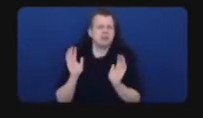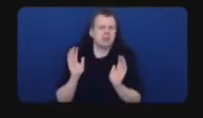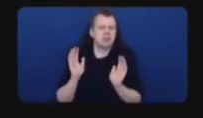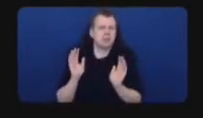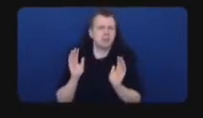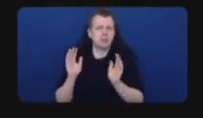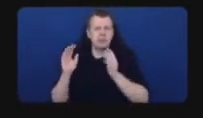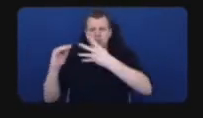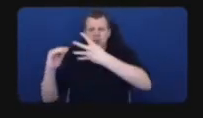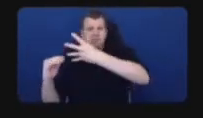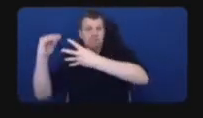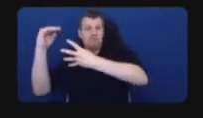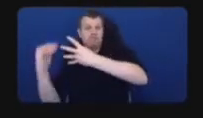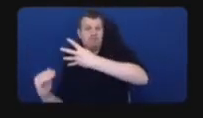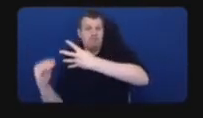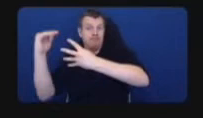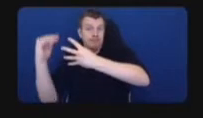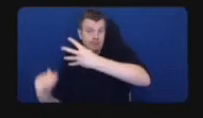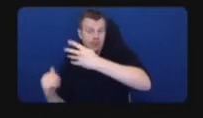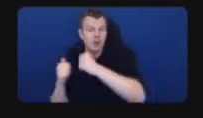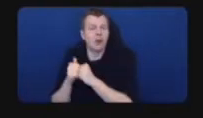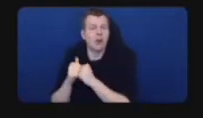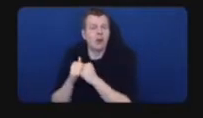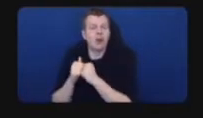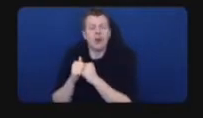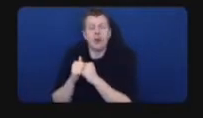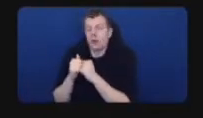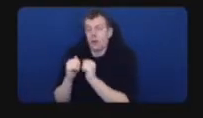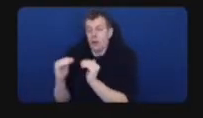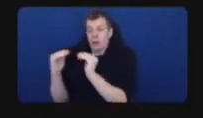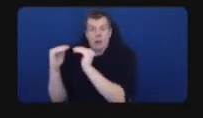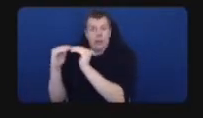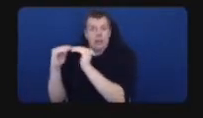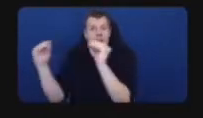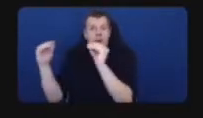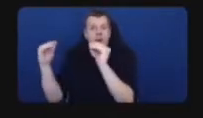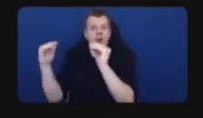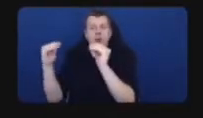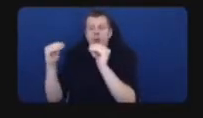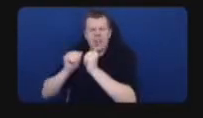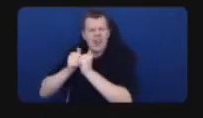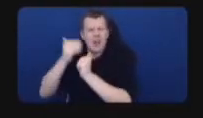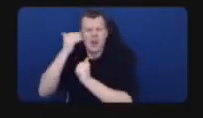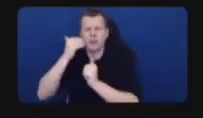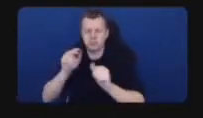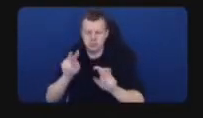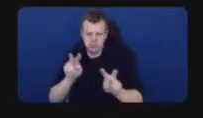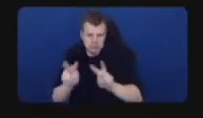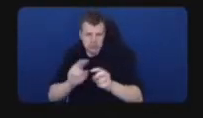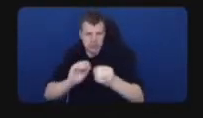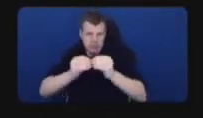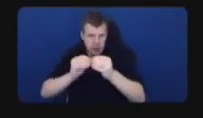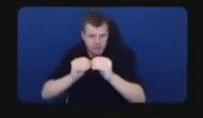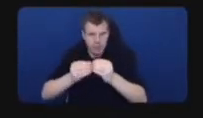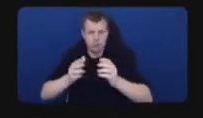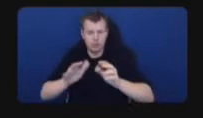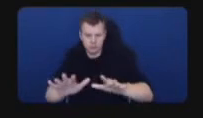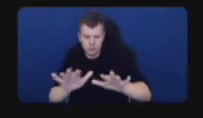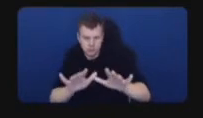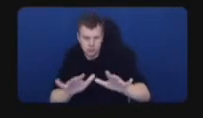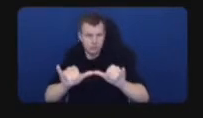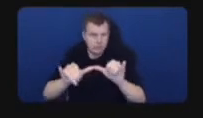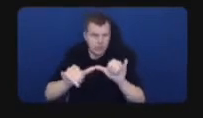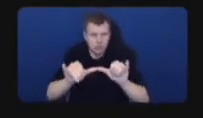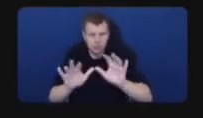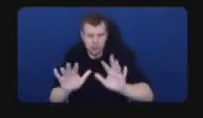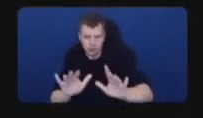的低风险的不同的程度。响应级别是根据不一样的